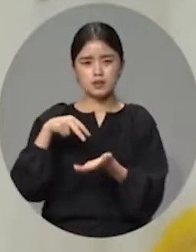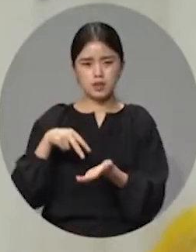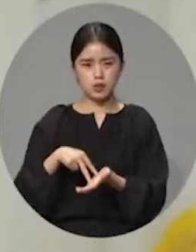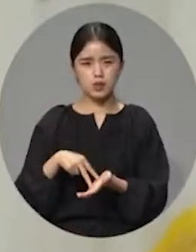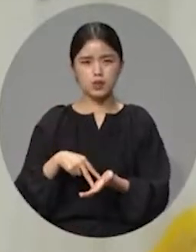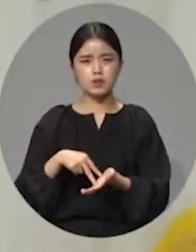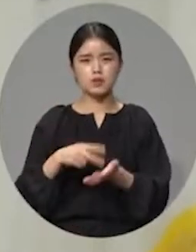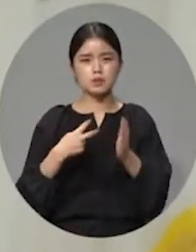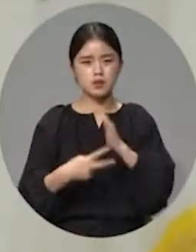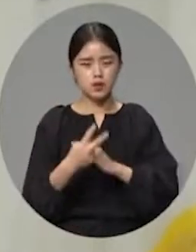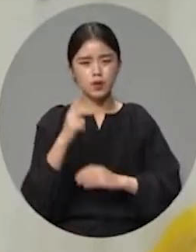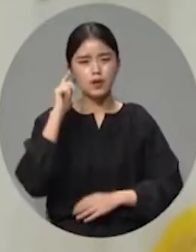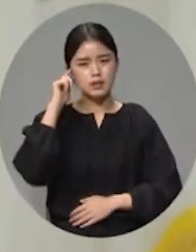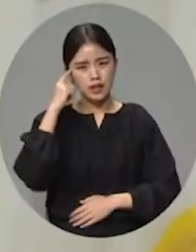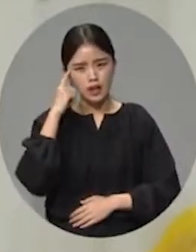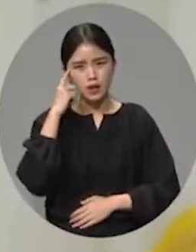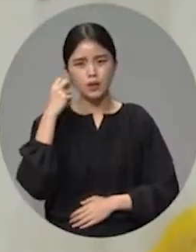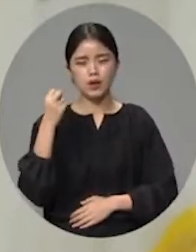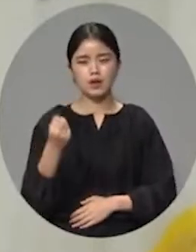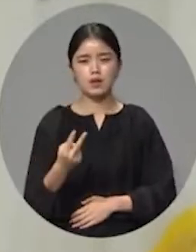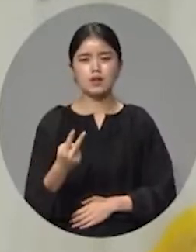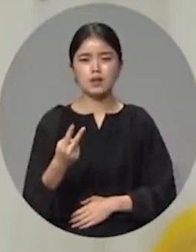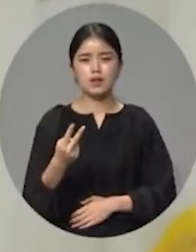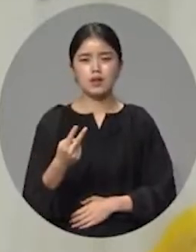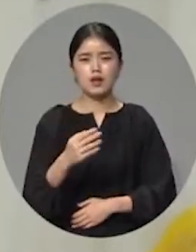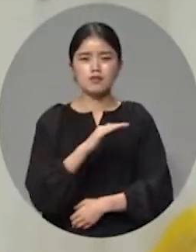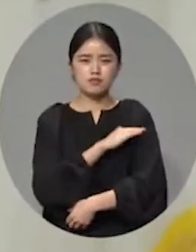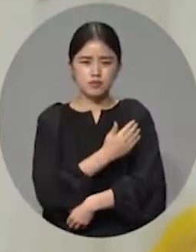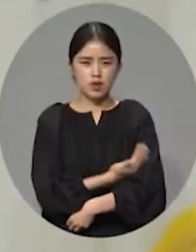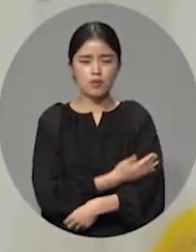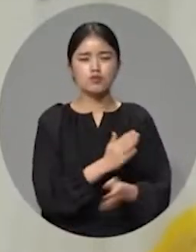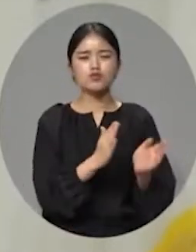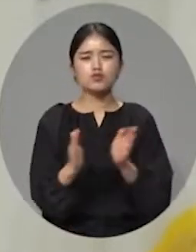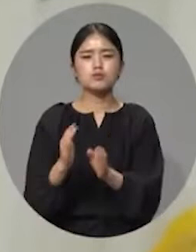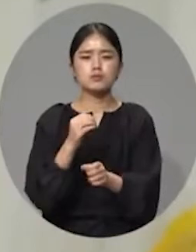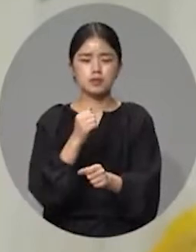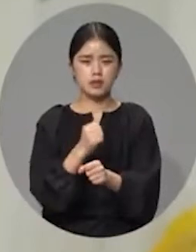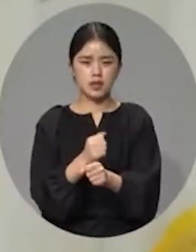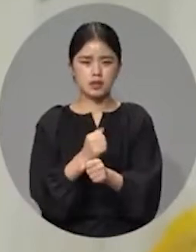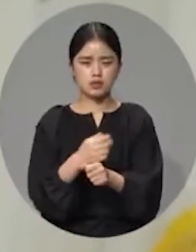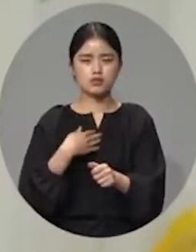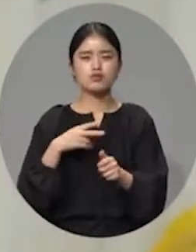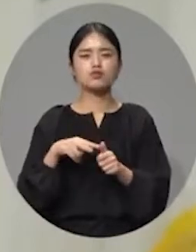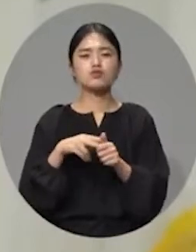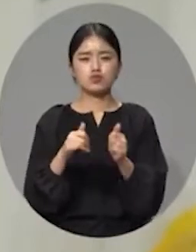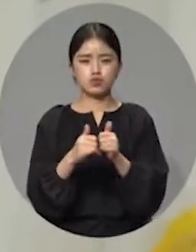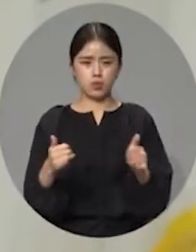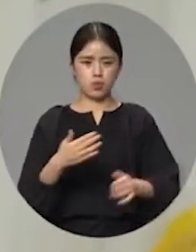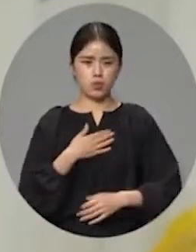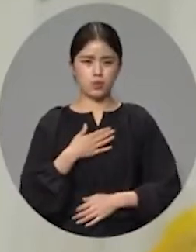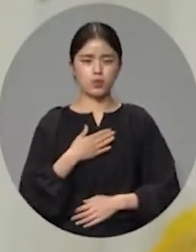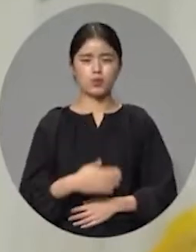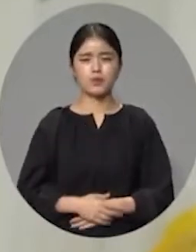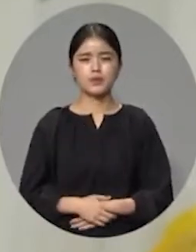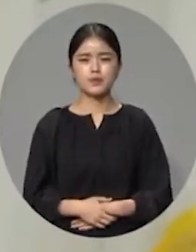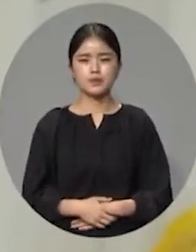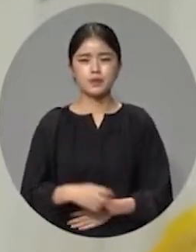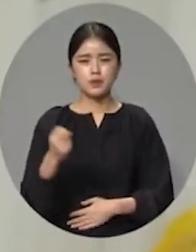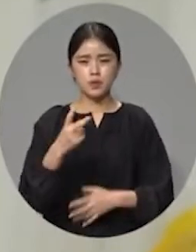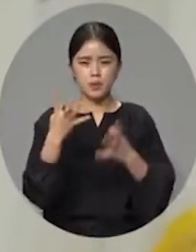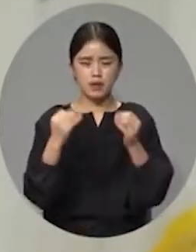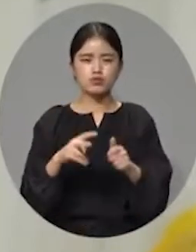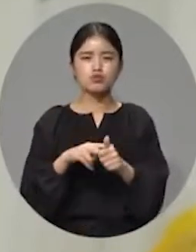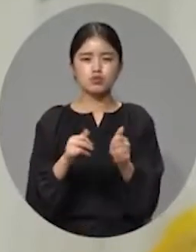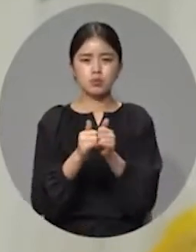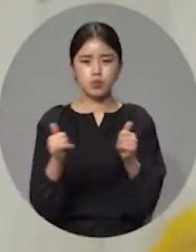비전과 의지와 또 역량을 준비한 후보라고 저는 감히 말씀드립니다. 그리고 많은